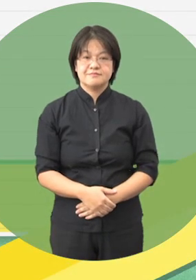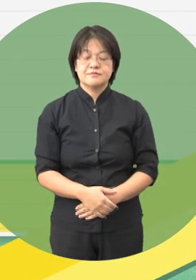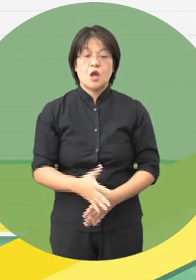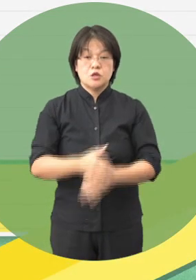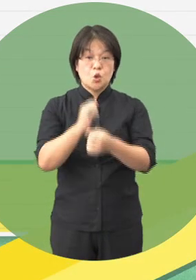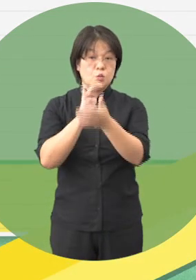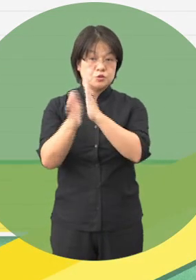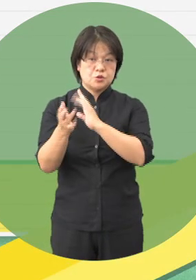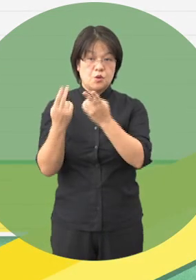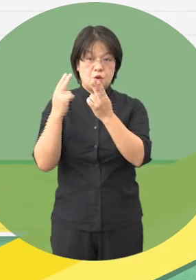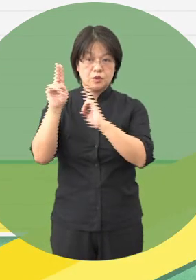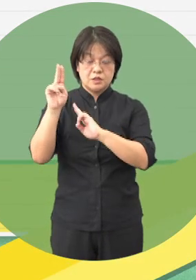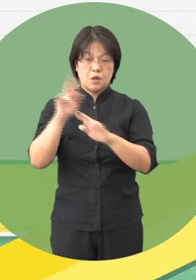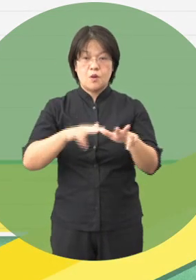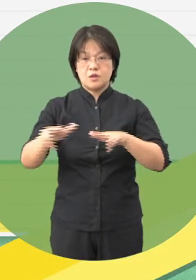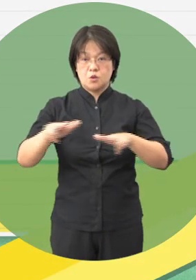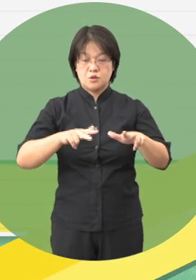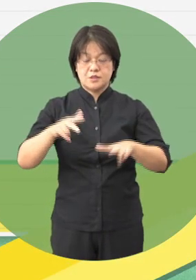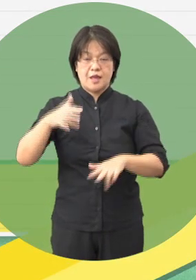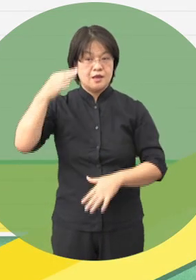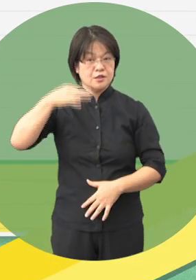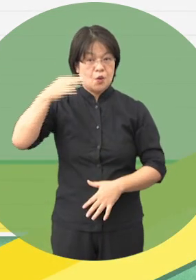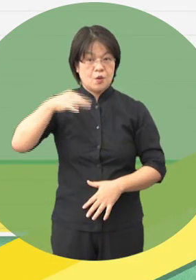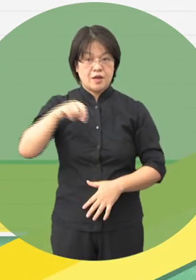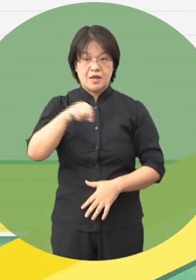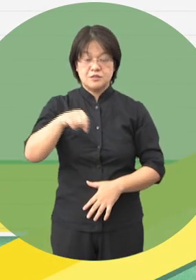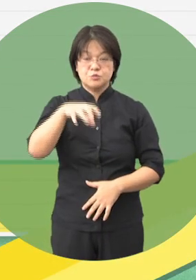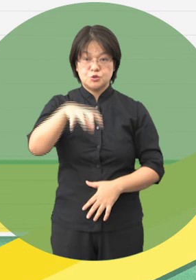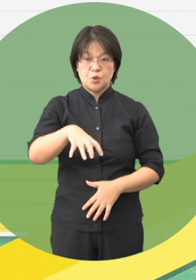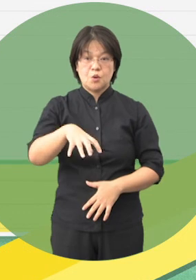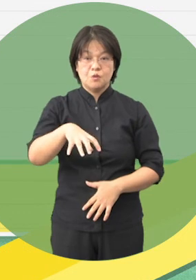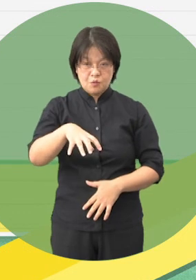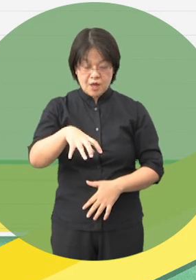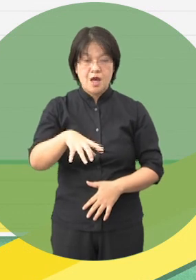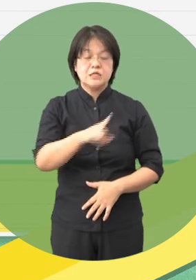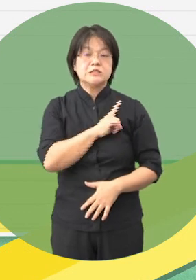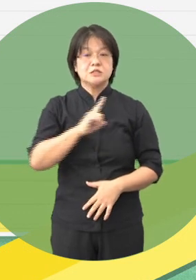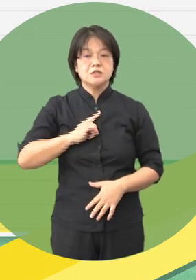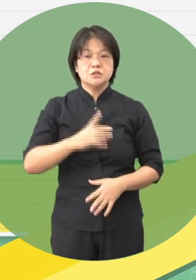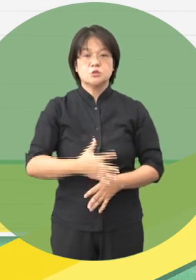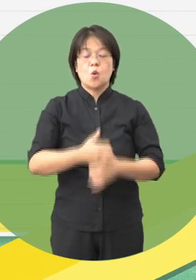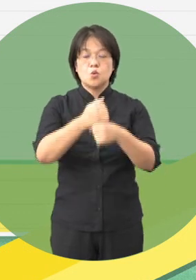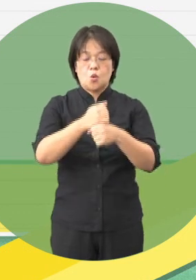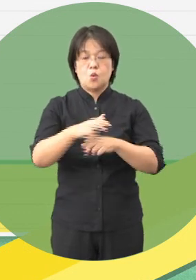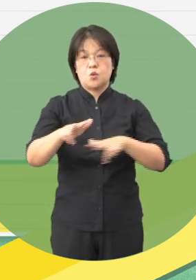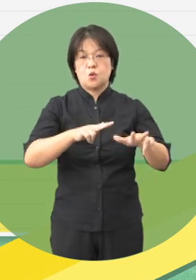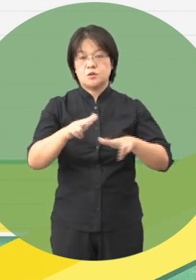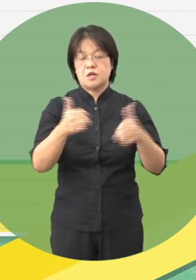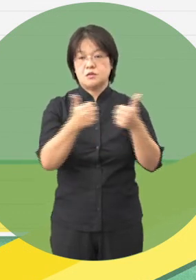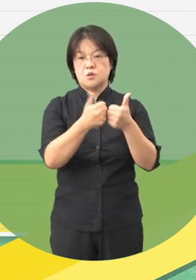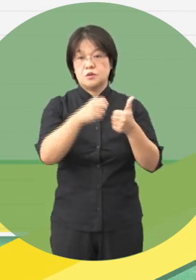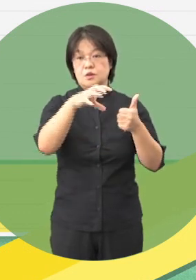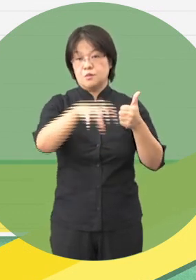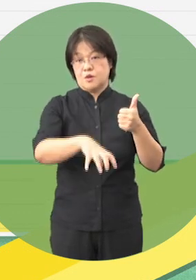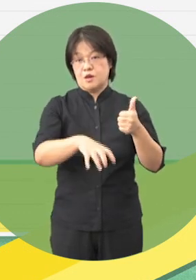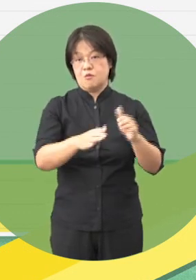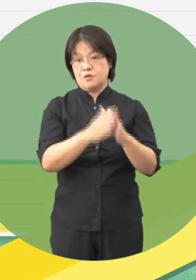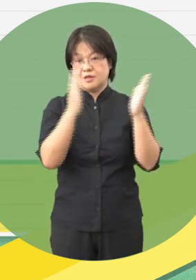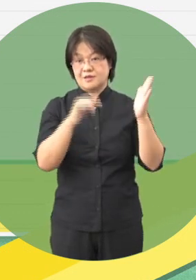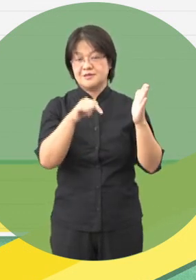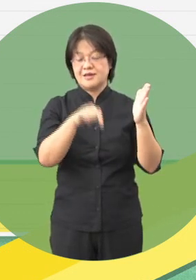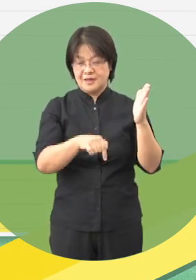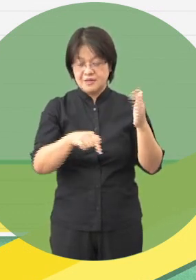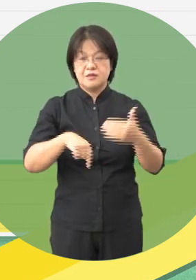章沖縄行政評価事務所では1日合同行政相談所を開設し行政に関する